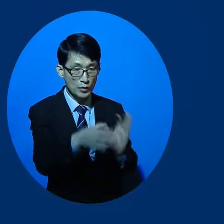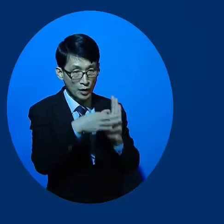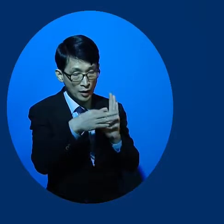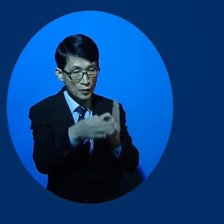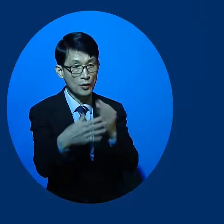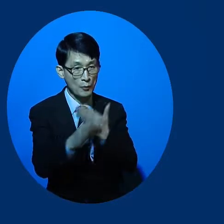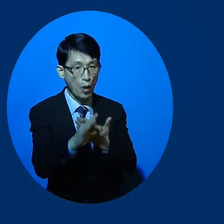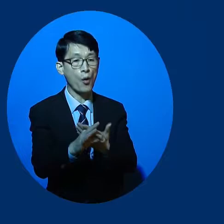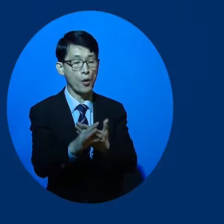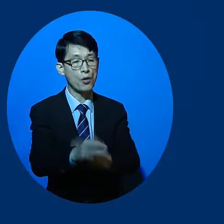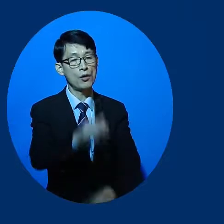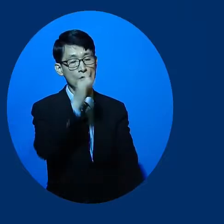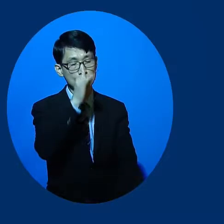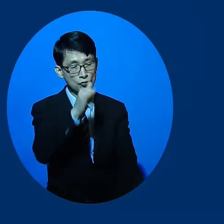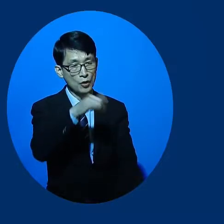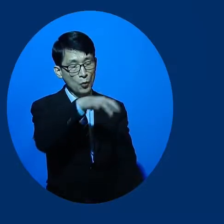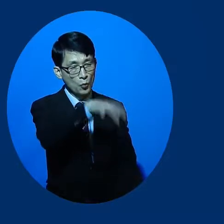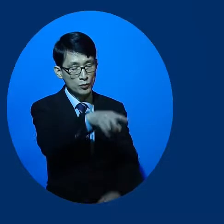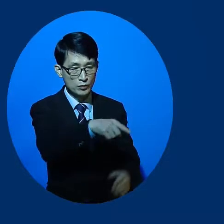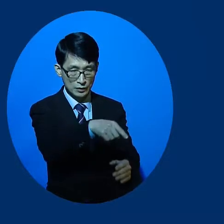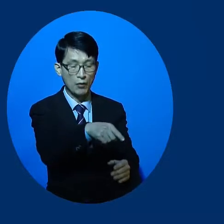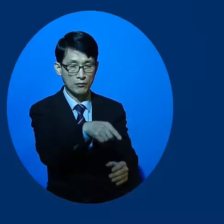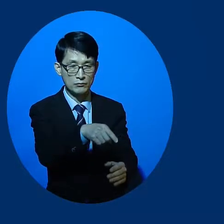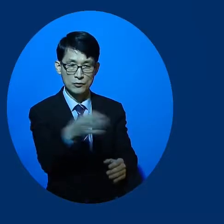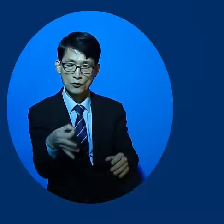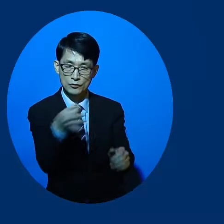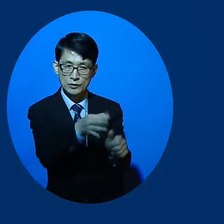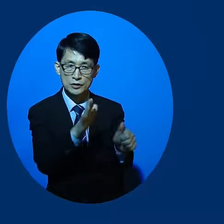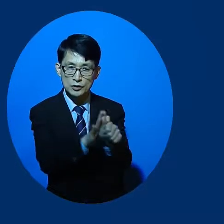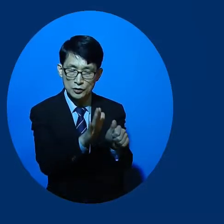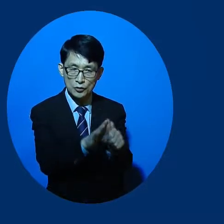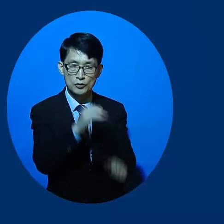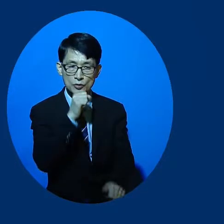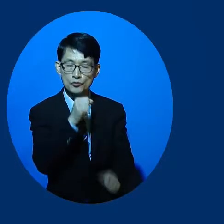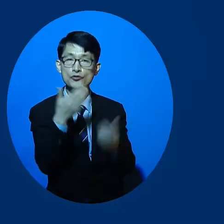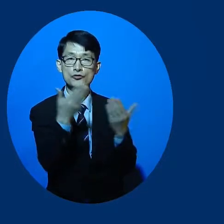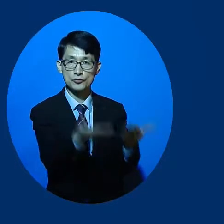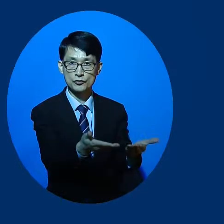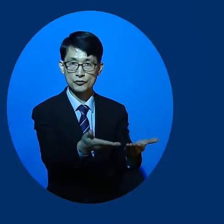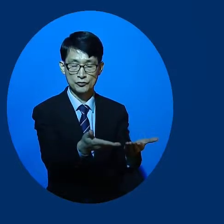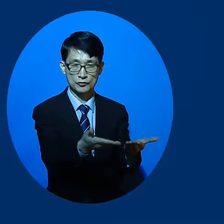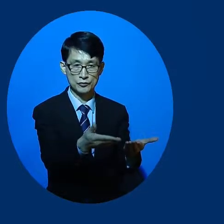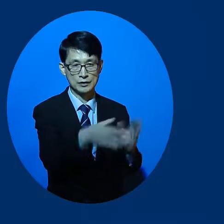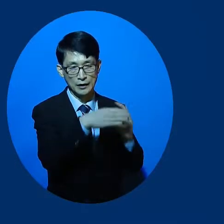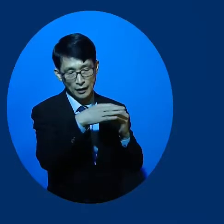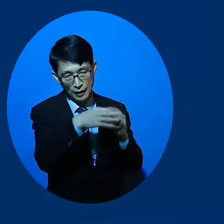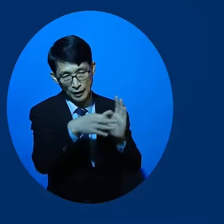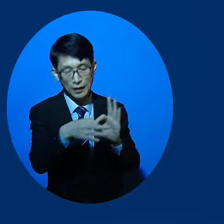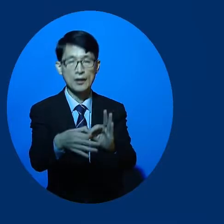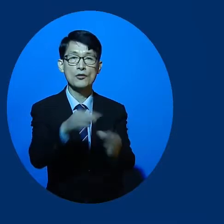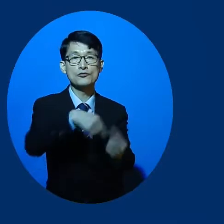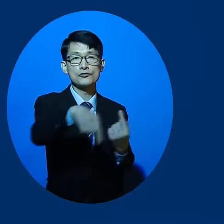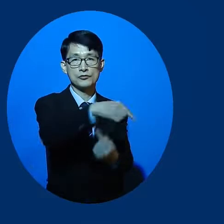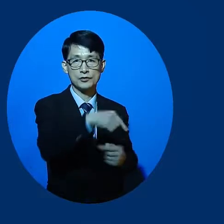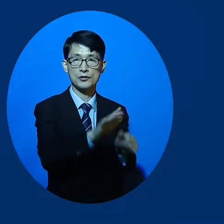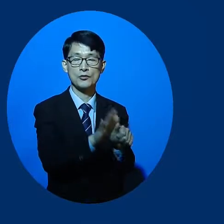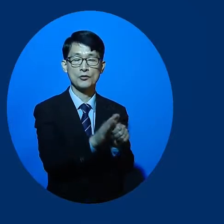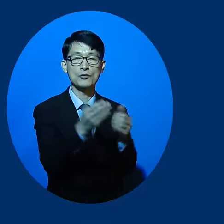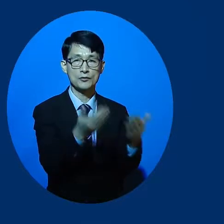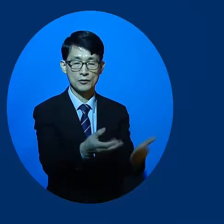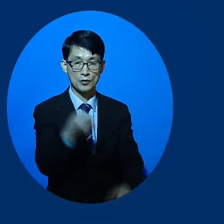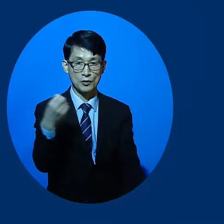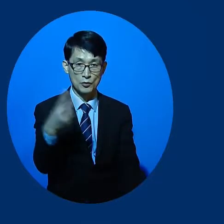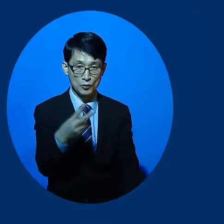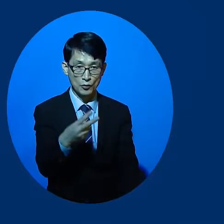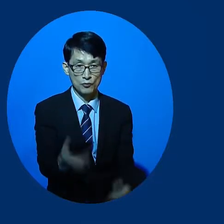동호회로 선정하여 지원금 등의 인센티브를 부여하는 것도 좋은 방안이 될 수 있을 것이며, 활성화된 강원도 내 장애인